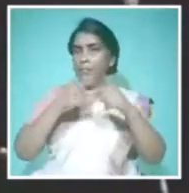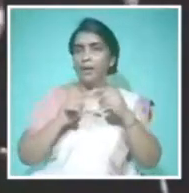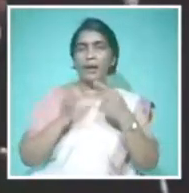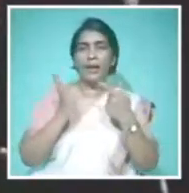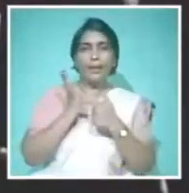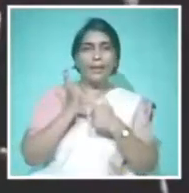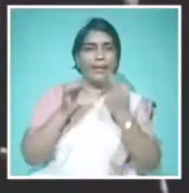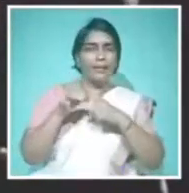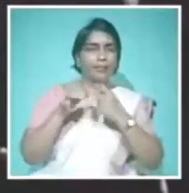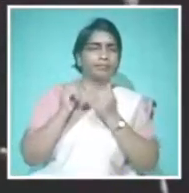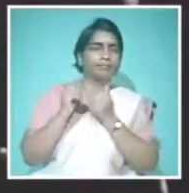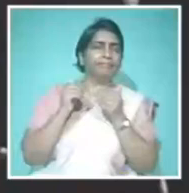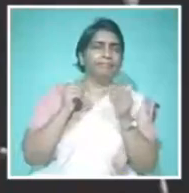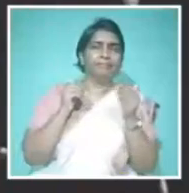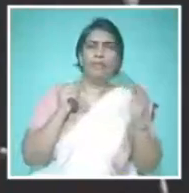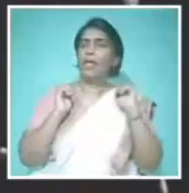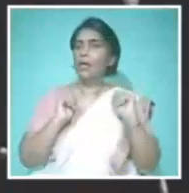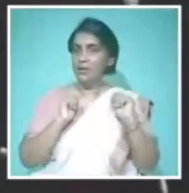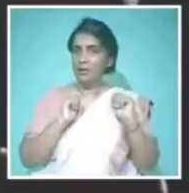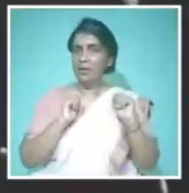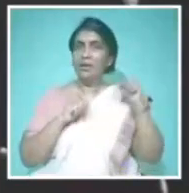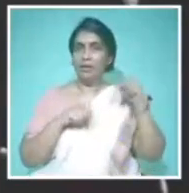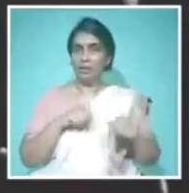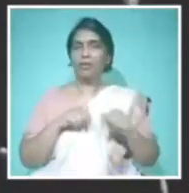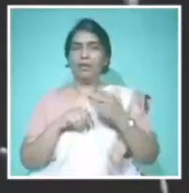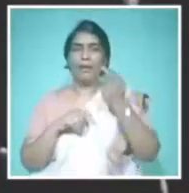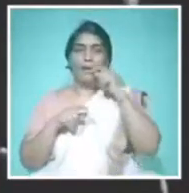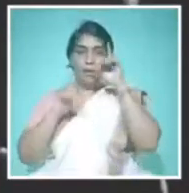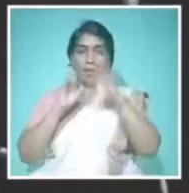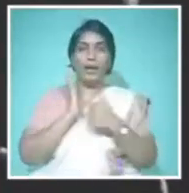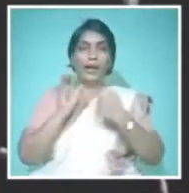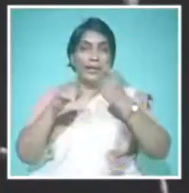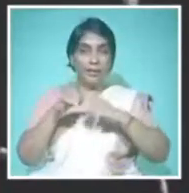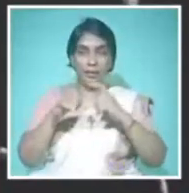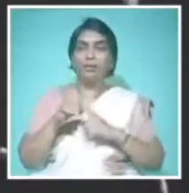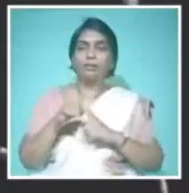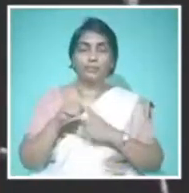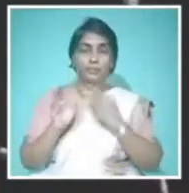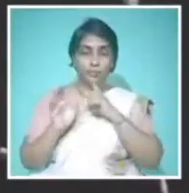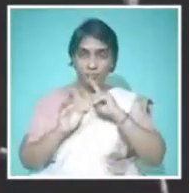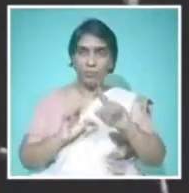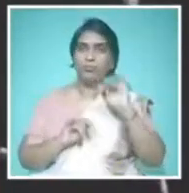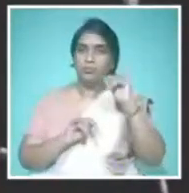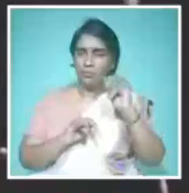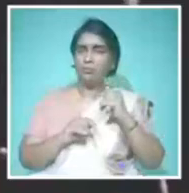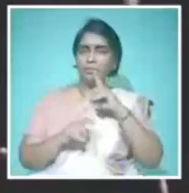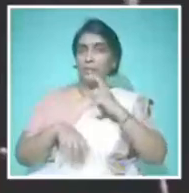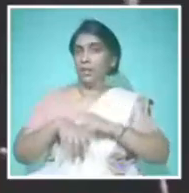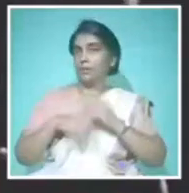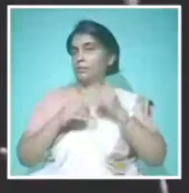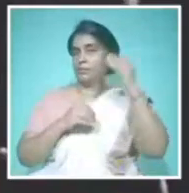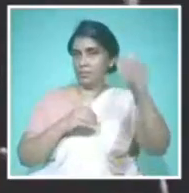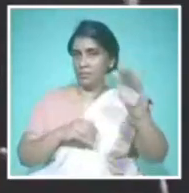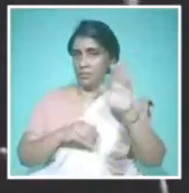එක අදිනවා නියෝජ්‍ය කතානායකතුමනි මොකද හේතුව දැන් සාමාන්‍ය මේ වගේ ටෙන්ඩර් එකක් අවෝඩ් කරාම යම්කිසි සාධාරණ කාලයක් දෙන්න